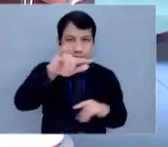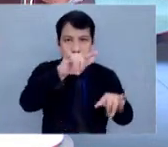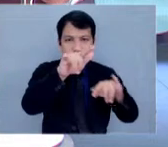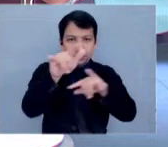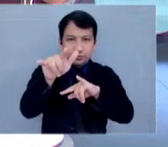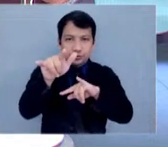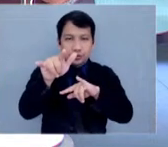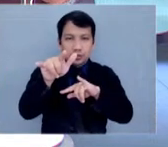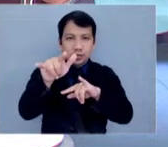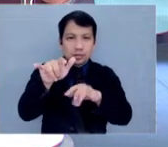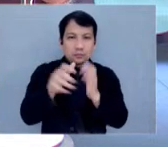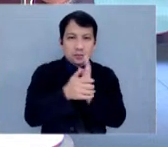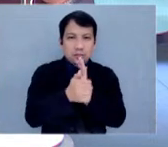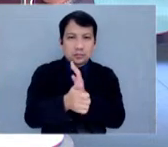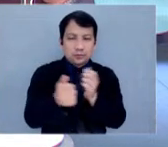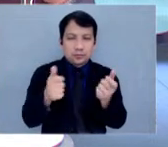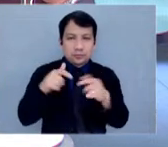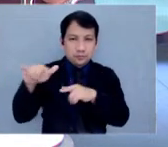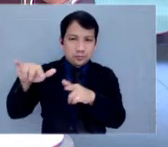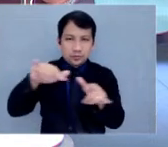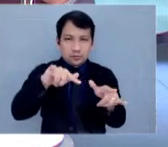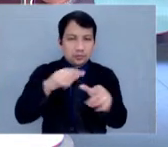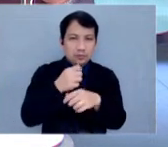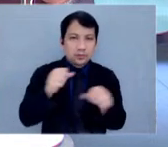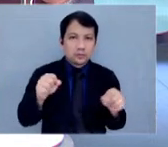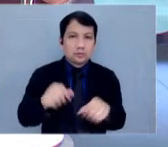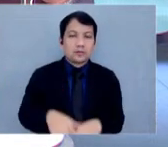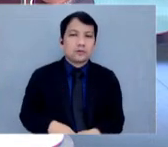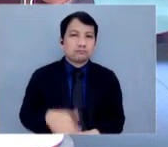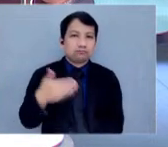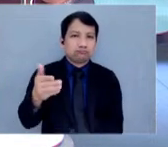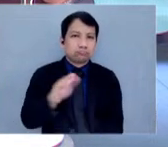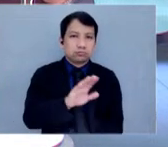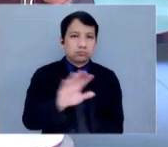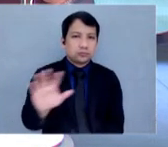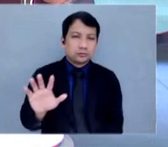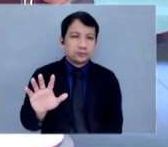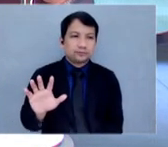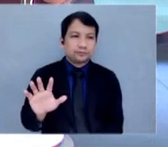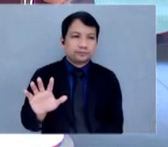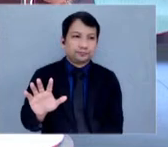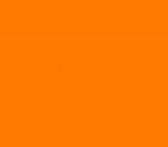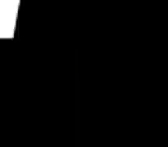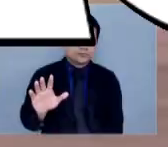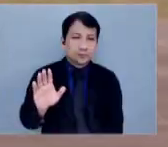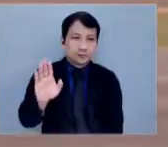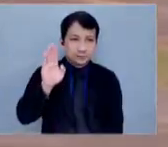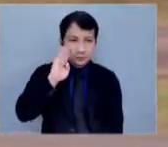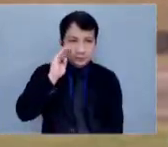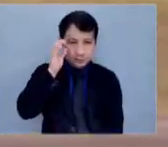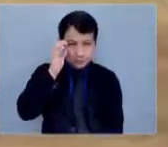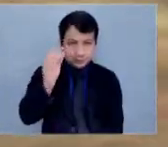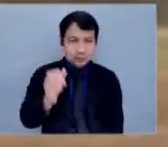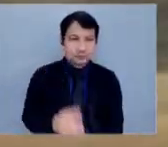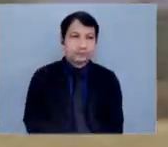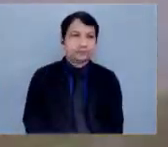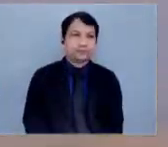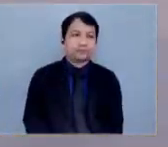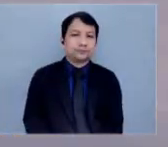kahusayan pagdating sa usaping seguridad. Nasa frontline ng balitang yan, si Brian Castillo.